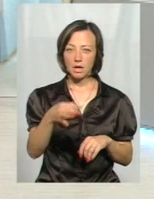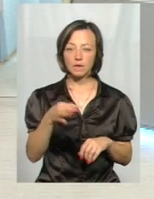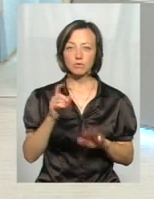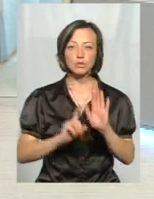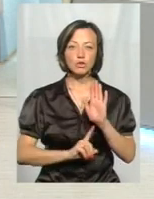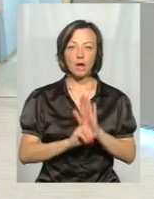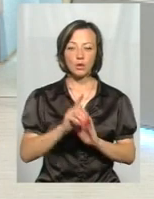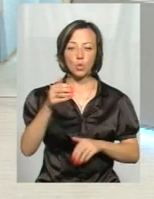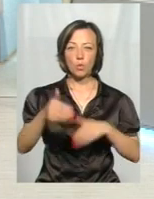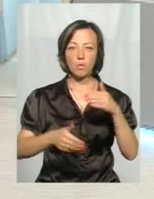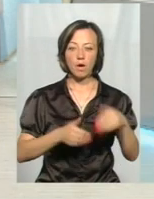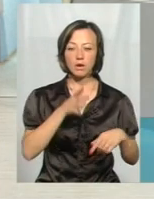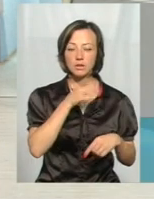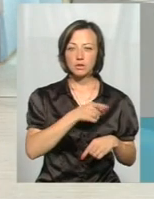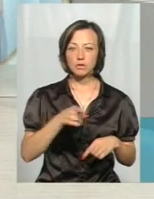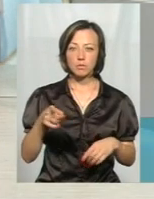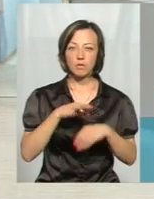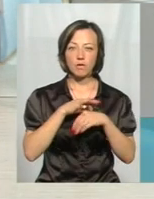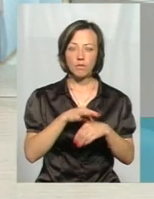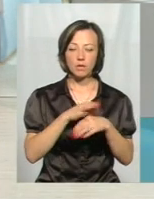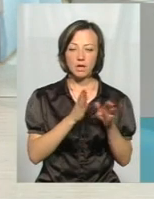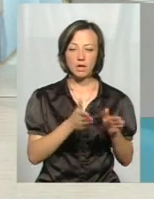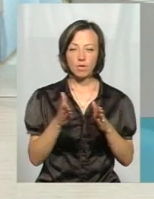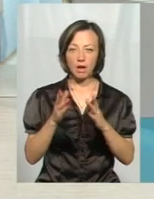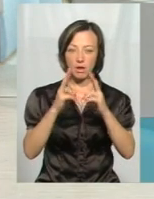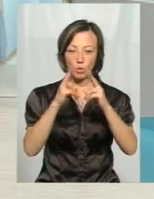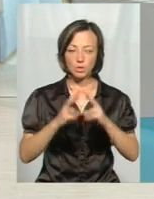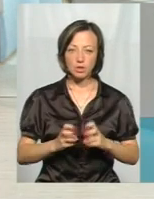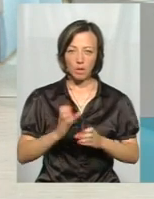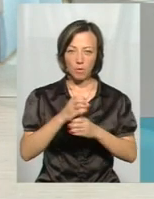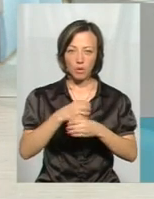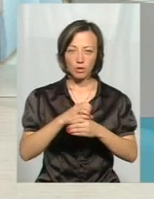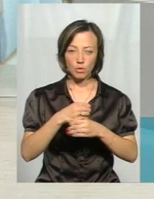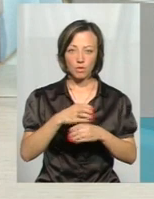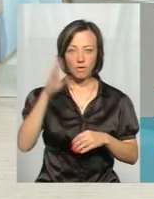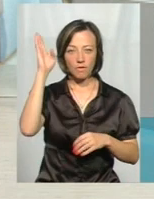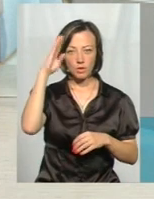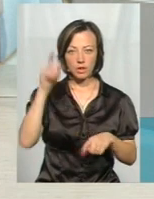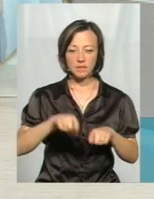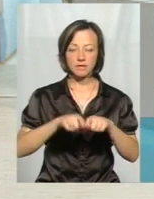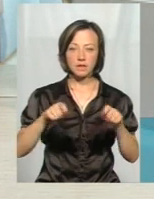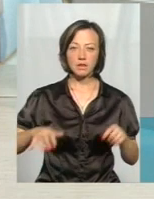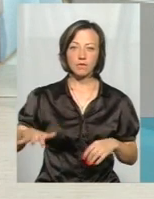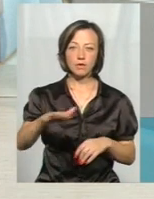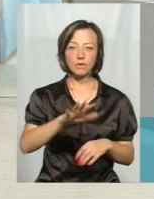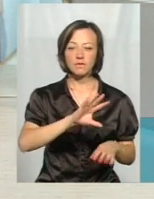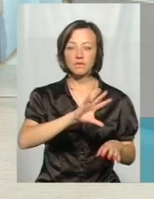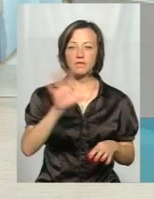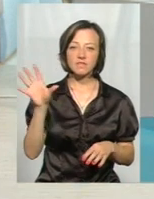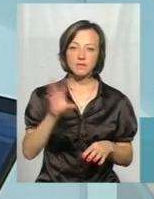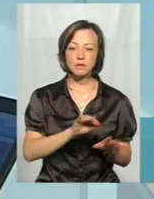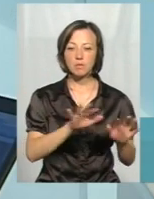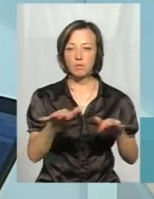самого початку купального сезону проводяться регулярно, проводяться лабораторні дослідження води з відкритих водойм. Всіх пляжів без